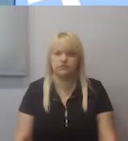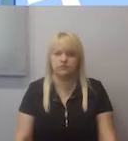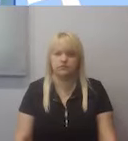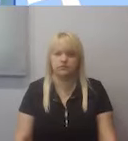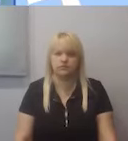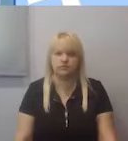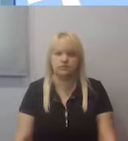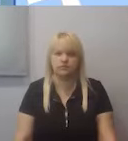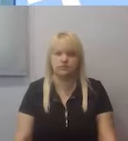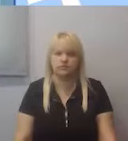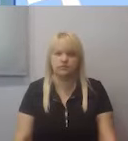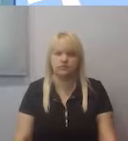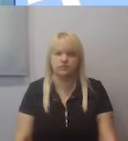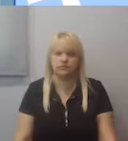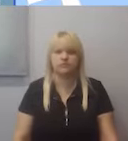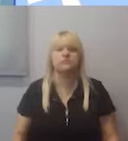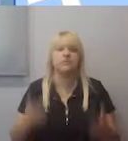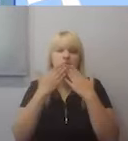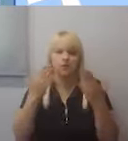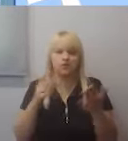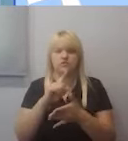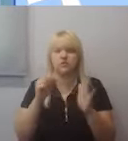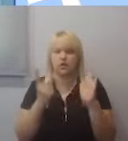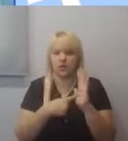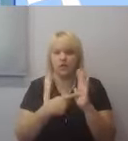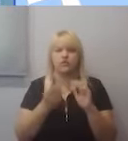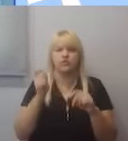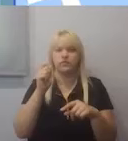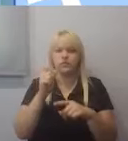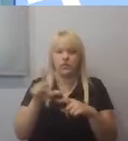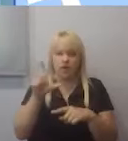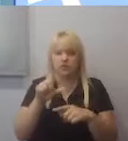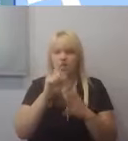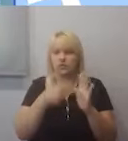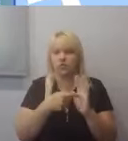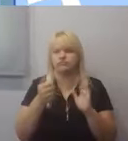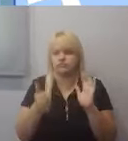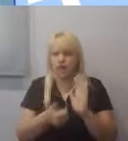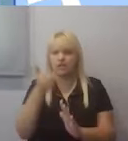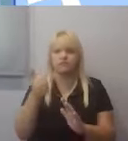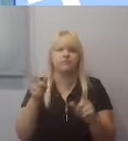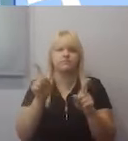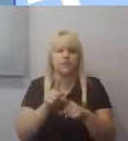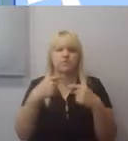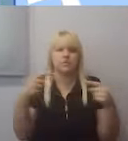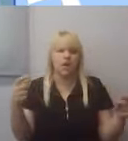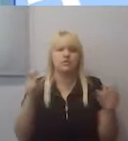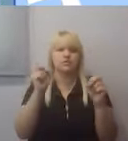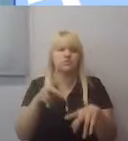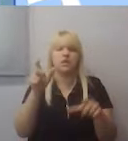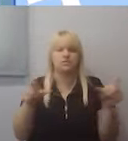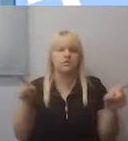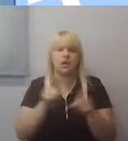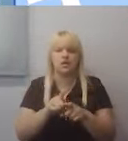paldies paldies par jautājumiem jo vairāk jo labāk un arī pārējie speciālisti lūdzu ja jūs redzat ka tas